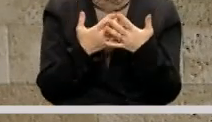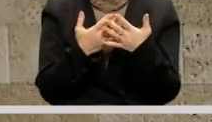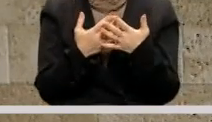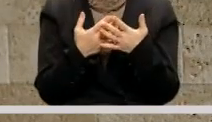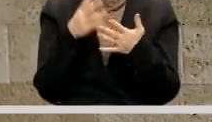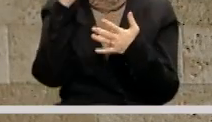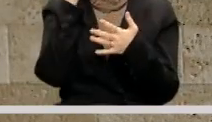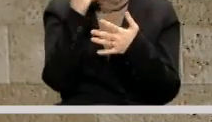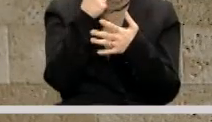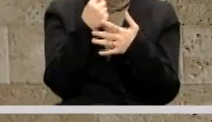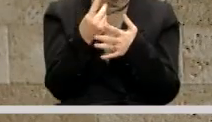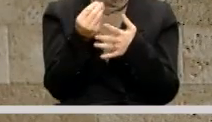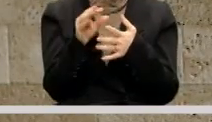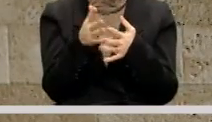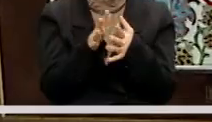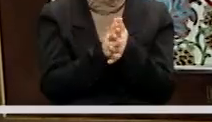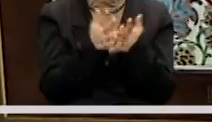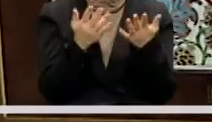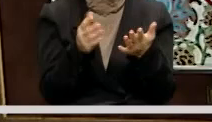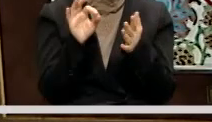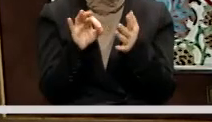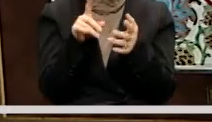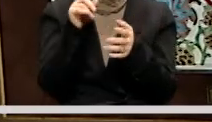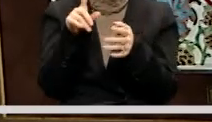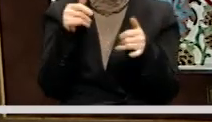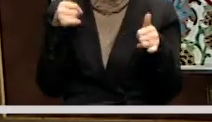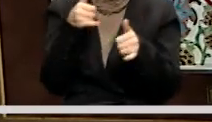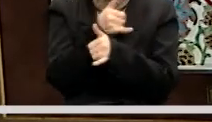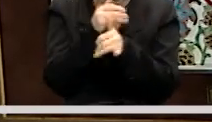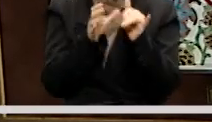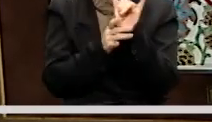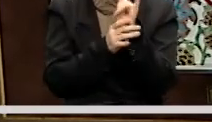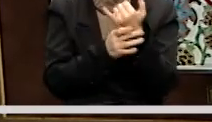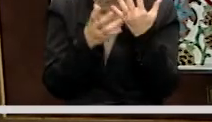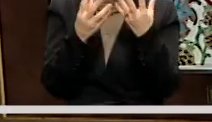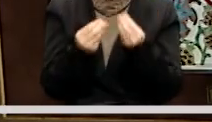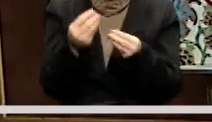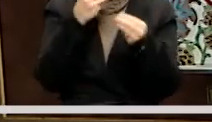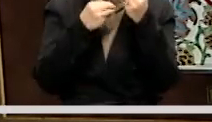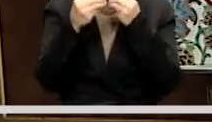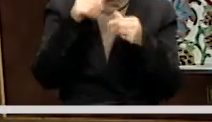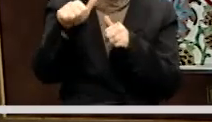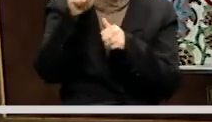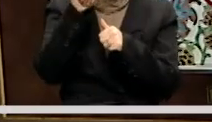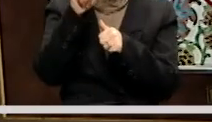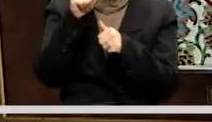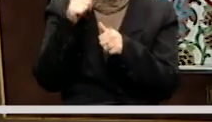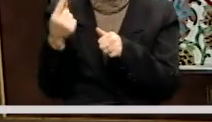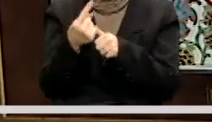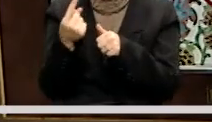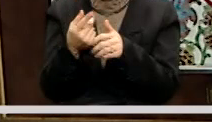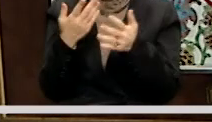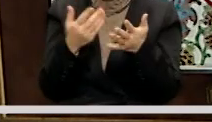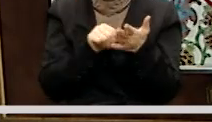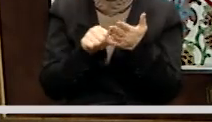diyebiliriz. Evet. Peki o zaman şimdi bir diyetisyen olarak yediğimiz içtiğimiz şeylerde şimdi her şeyi çokça etkiliyor